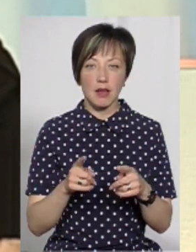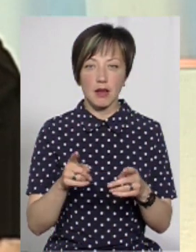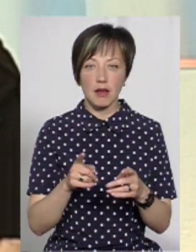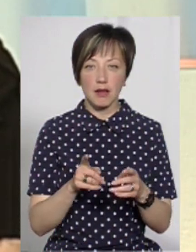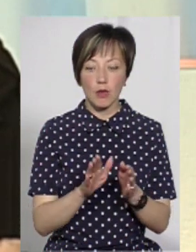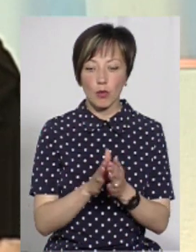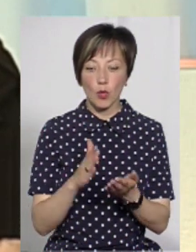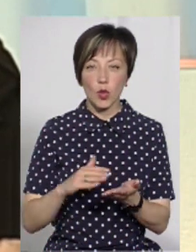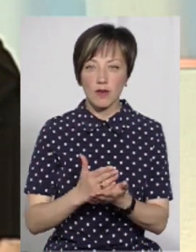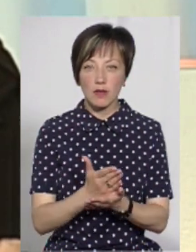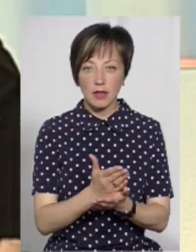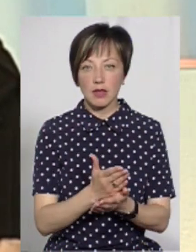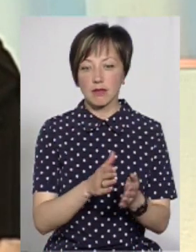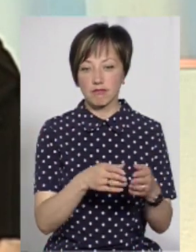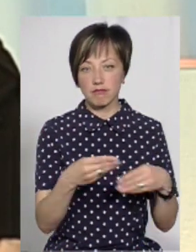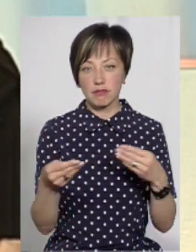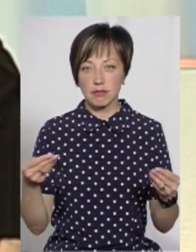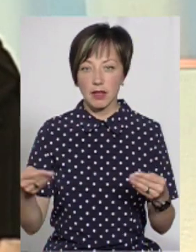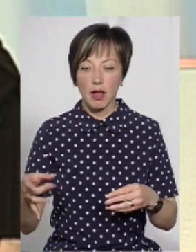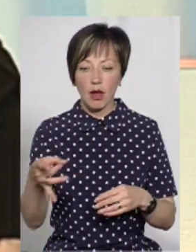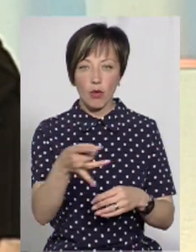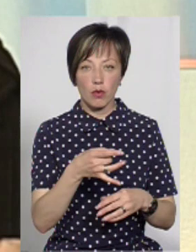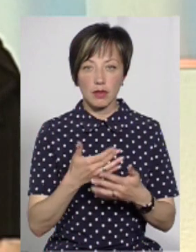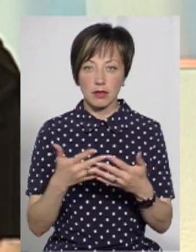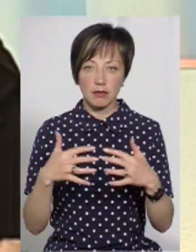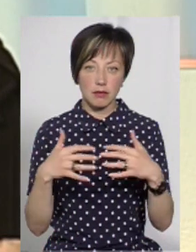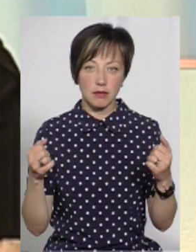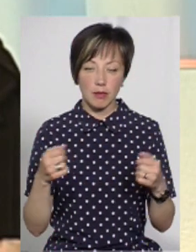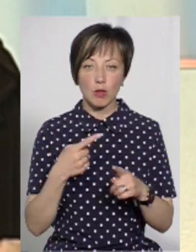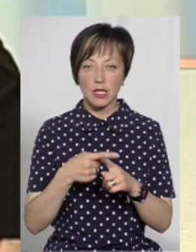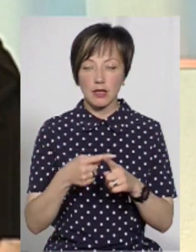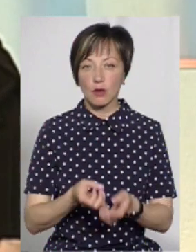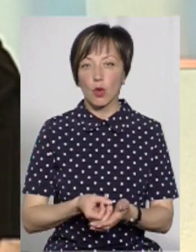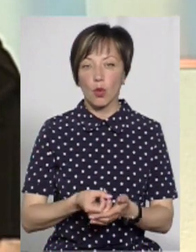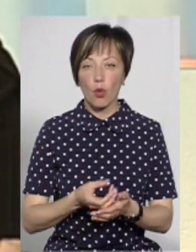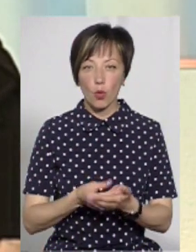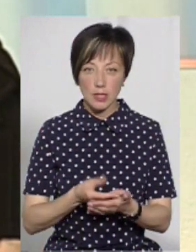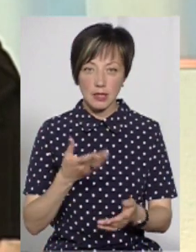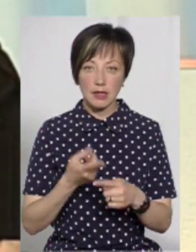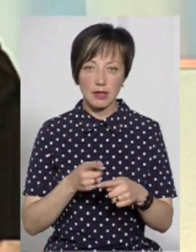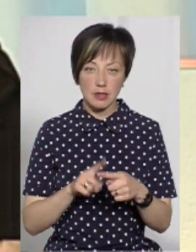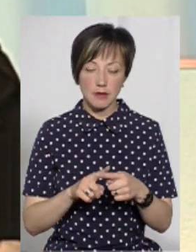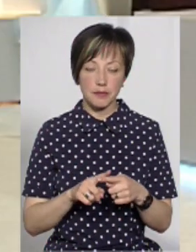Хмельницької області, але різні експерти з інших регіонів також позитивно оцінили цей продукт.